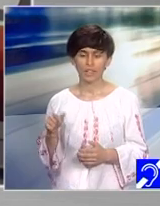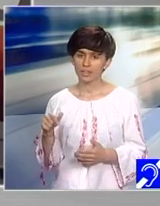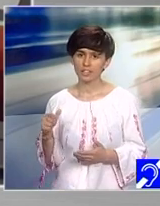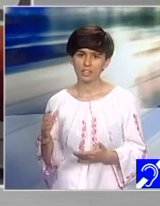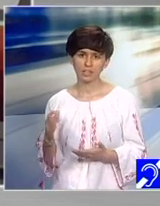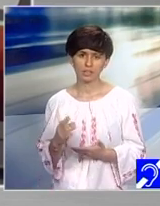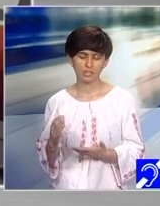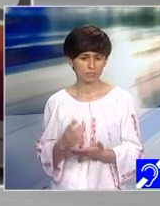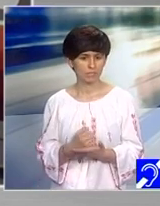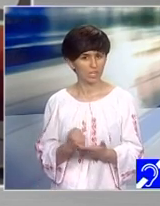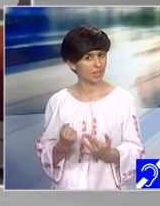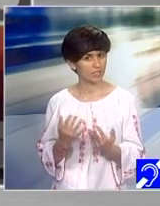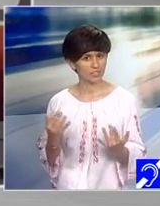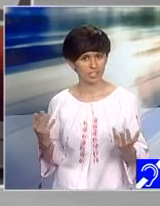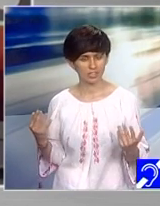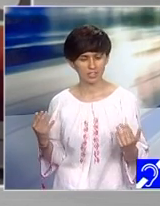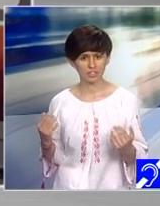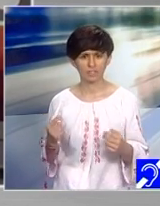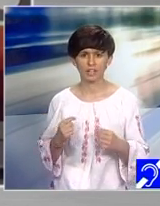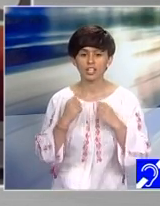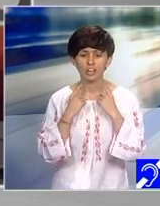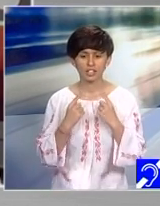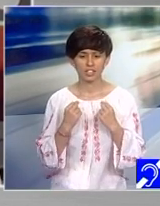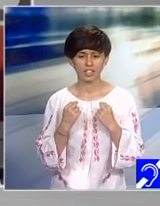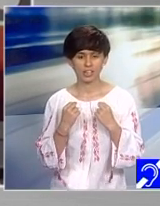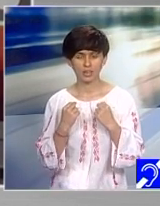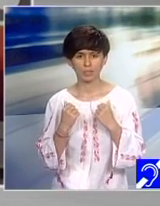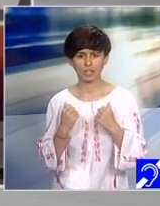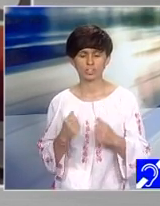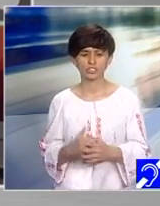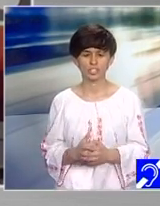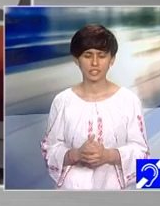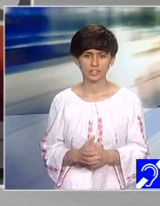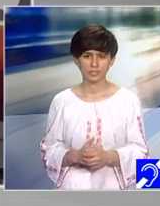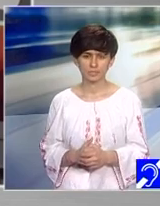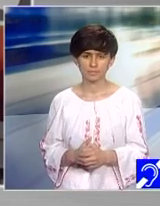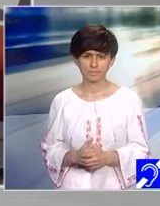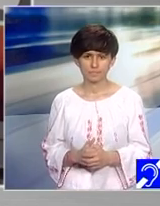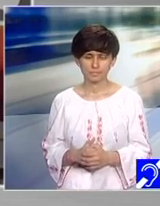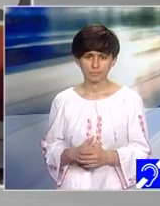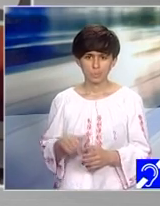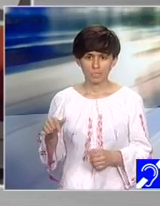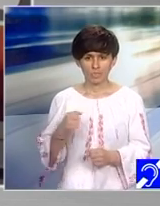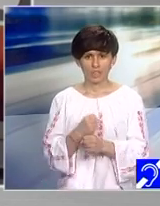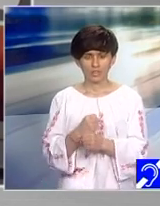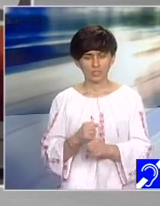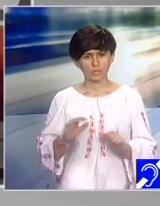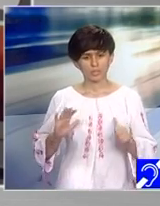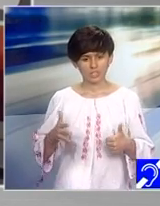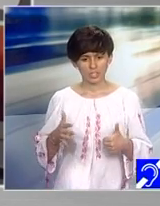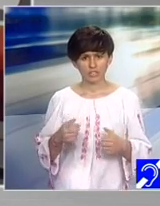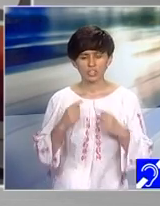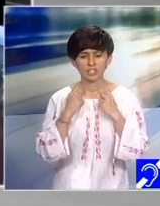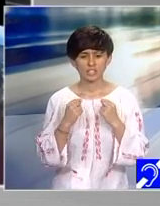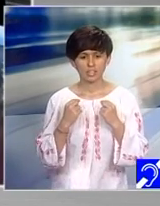realizat până acum câteva cămăși. Este vorba de Maria. A șasea cămașă cu ciupac. Ciupagul este